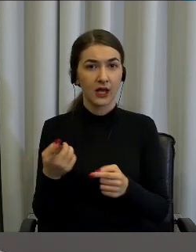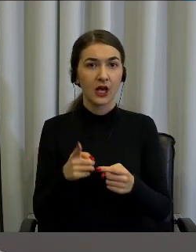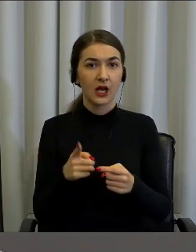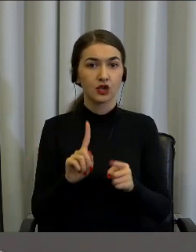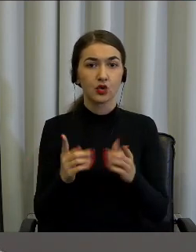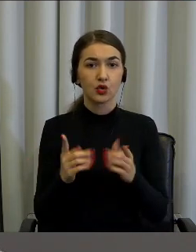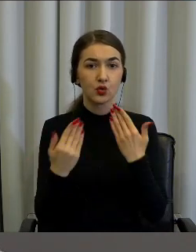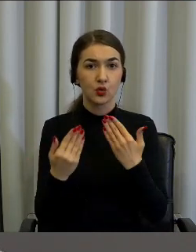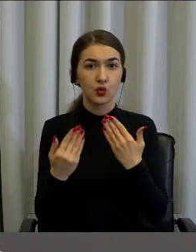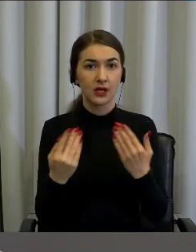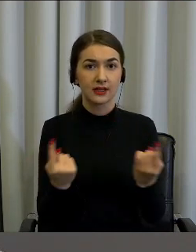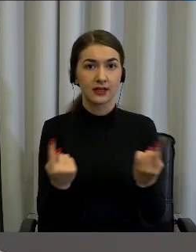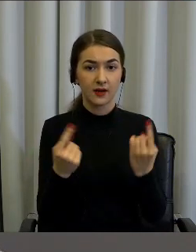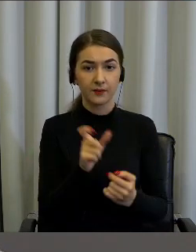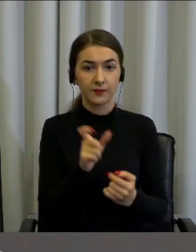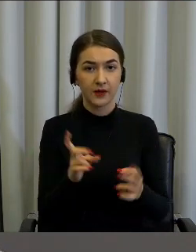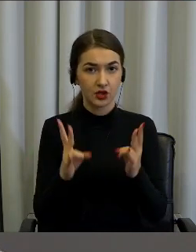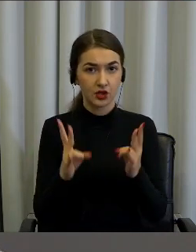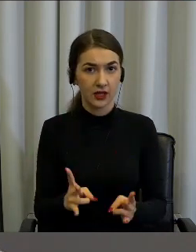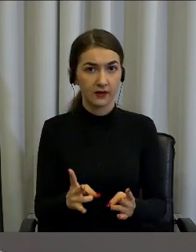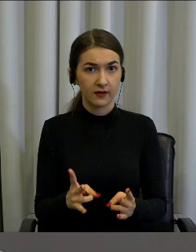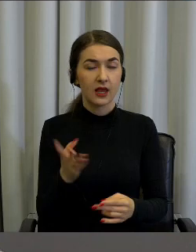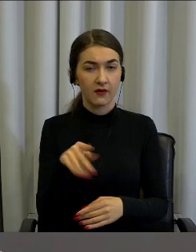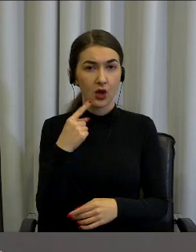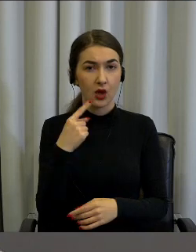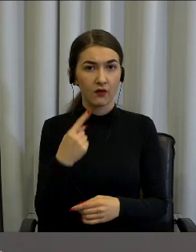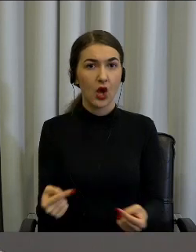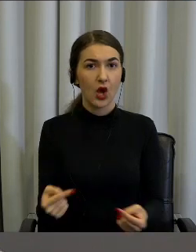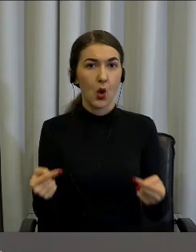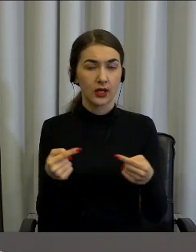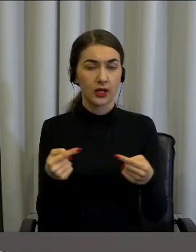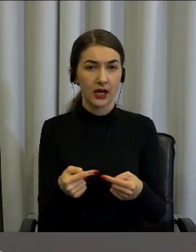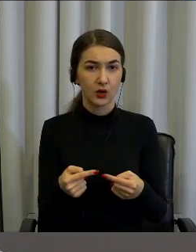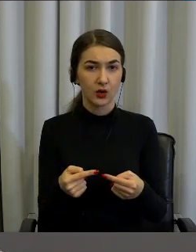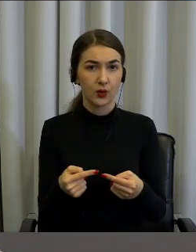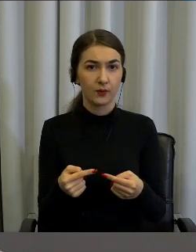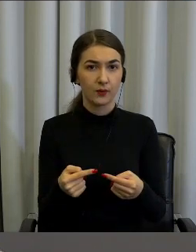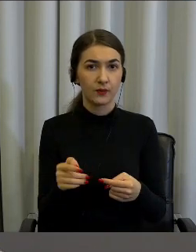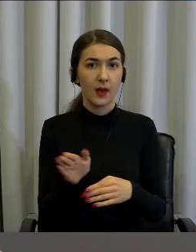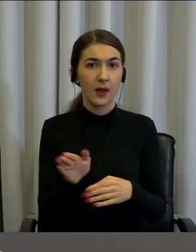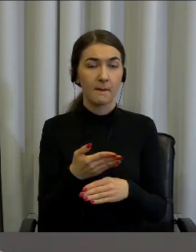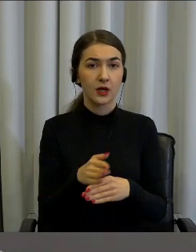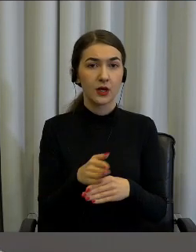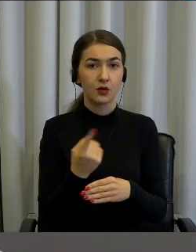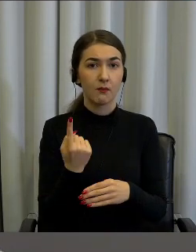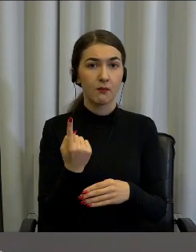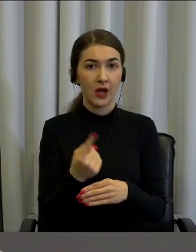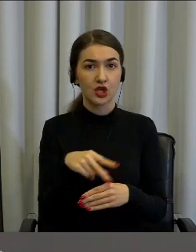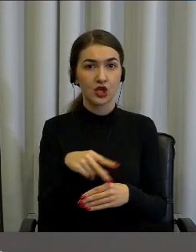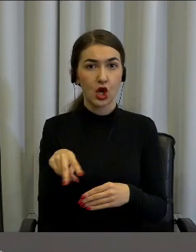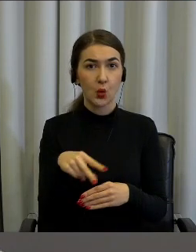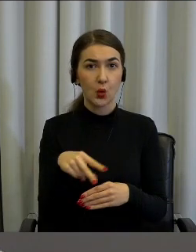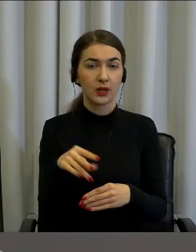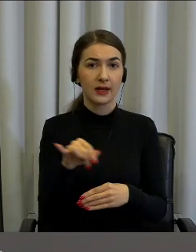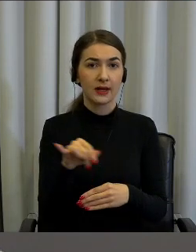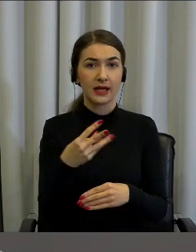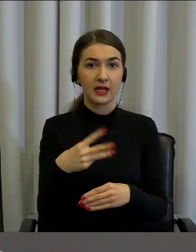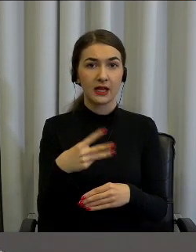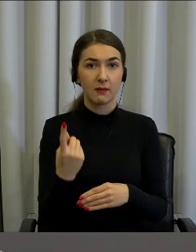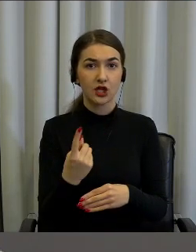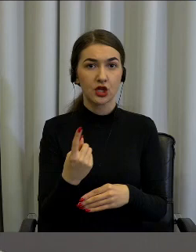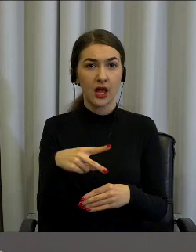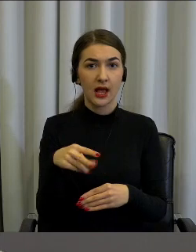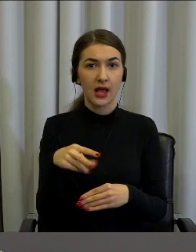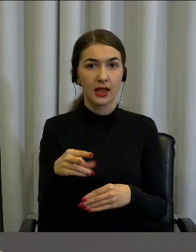серед цивільних Давайте говорити конкретно між першим лютим та 31